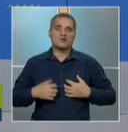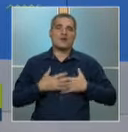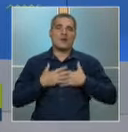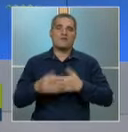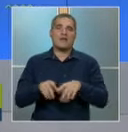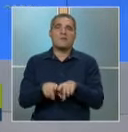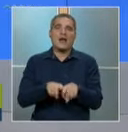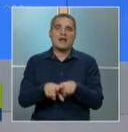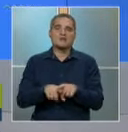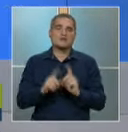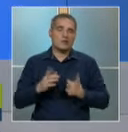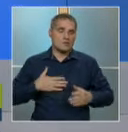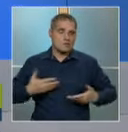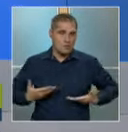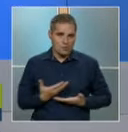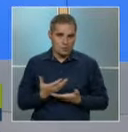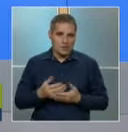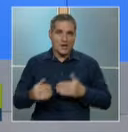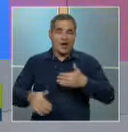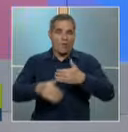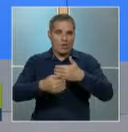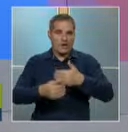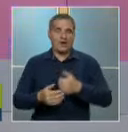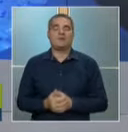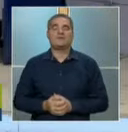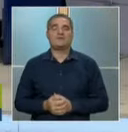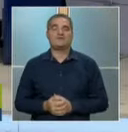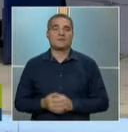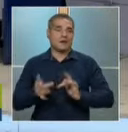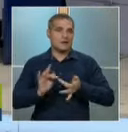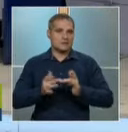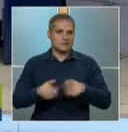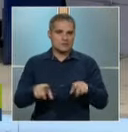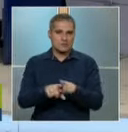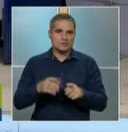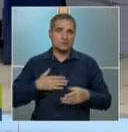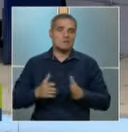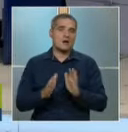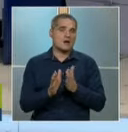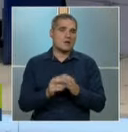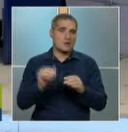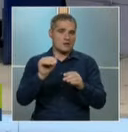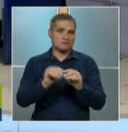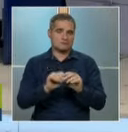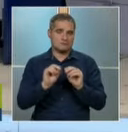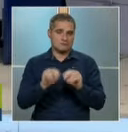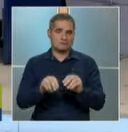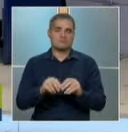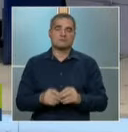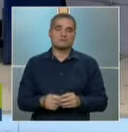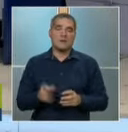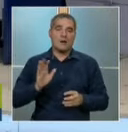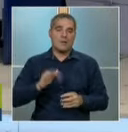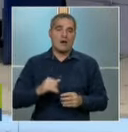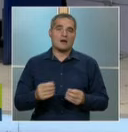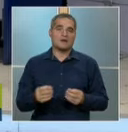любовта, приятелството, от които имаме нужда за подкрепа. В интернет също има книги. Така че пак